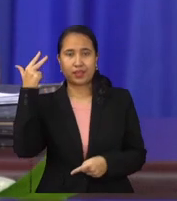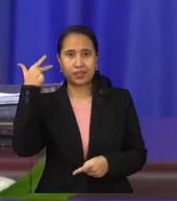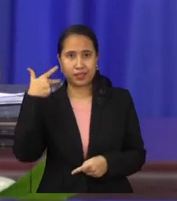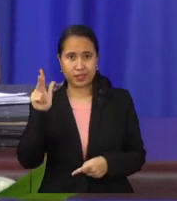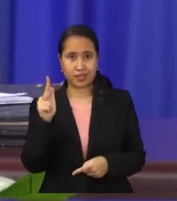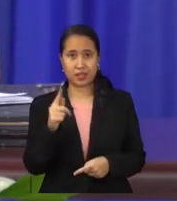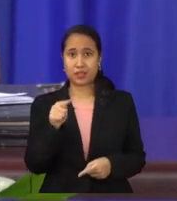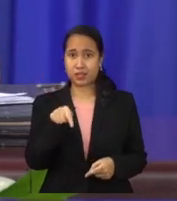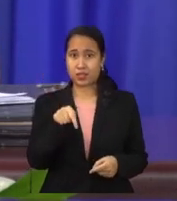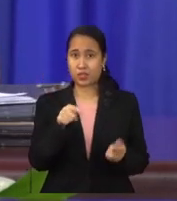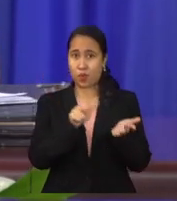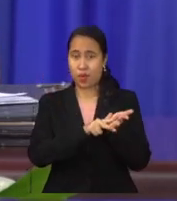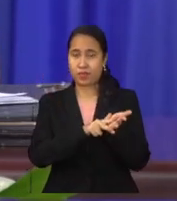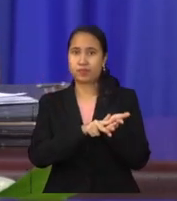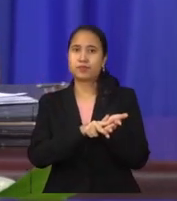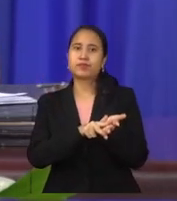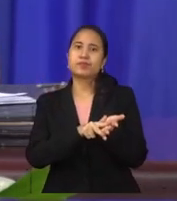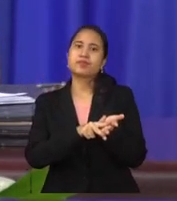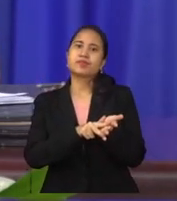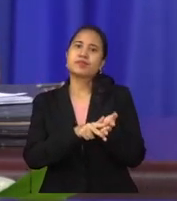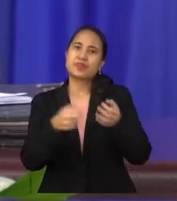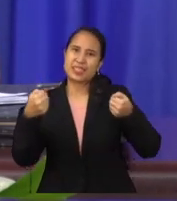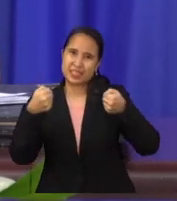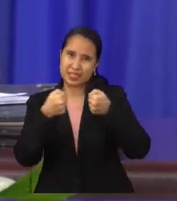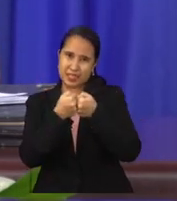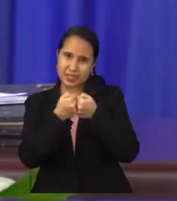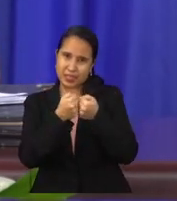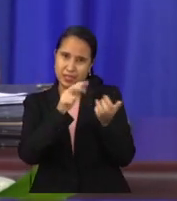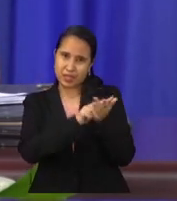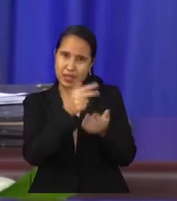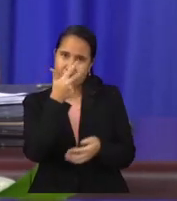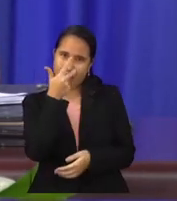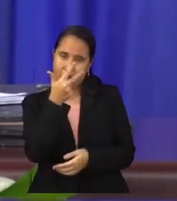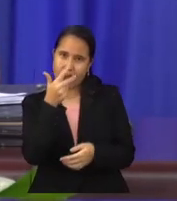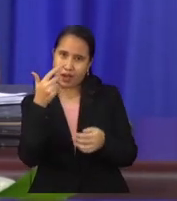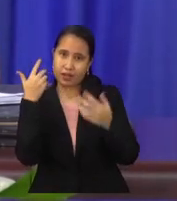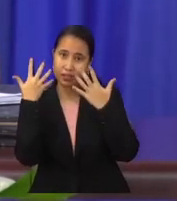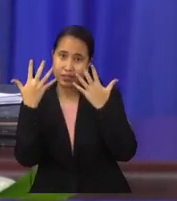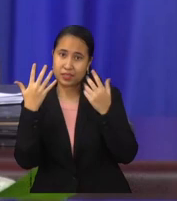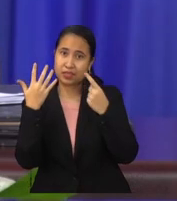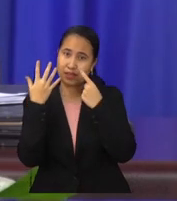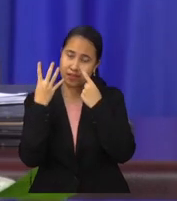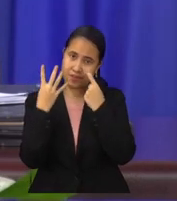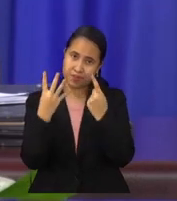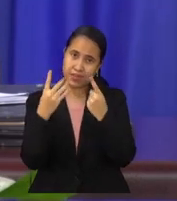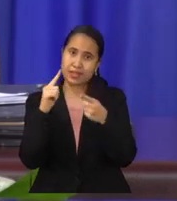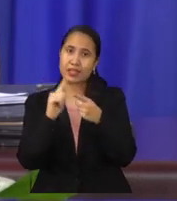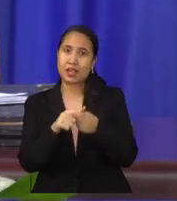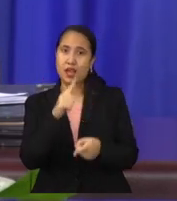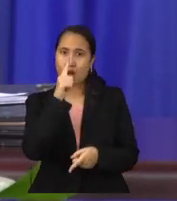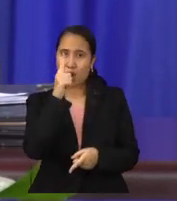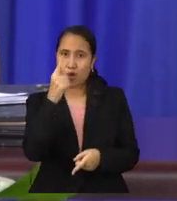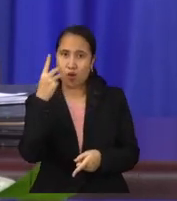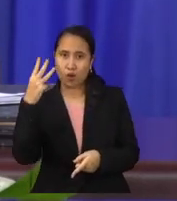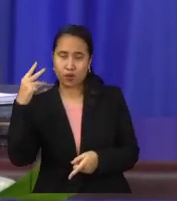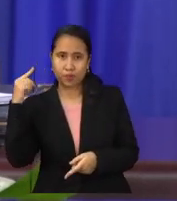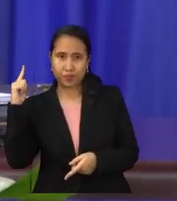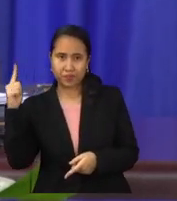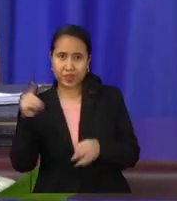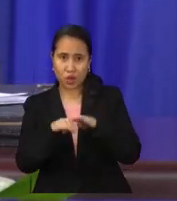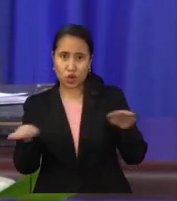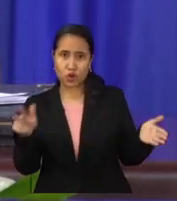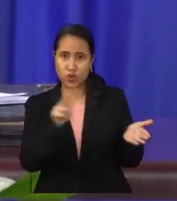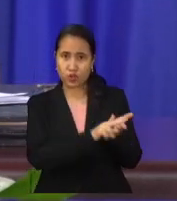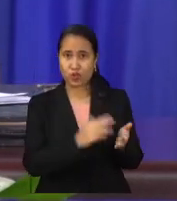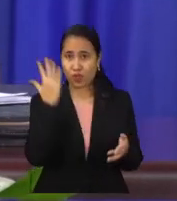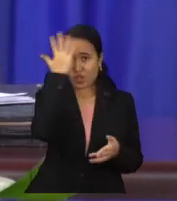wet in strijd is met de artikelen 8, 10, 14 en 131 lid 3 van de Grondwet